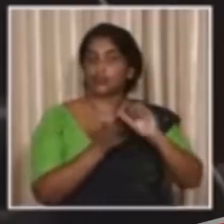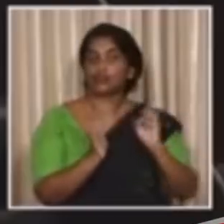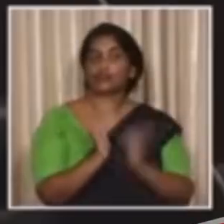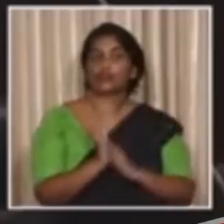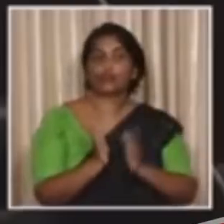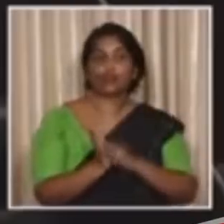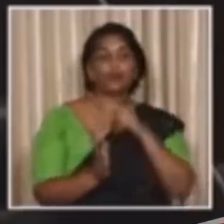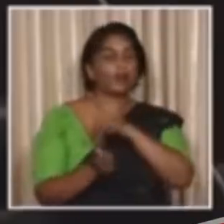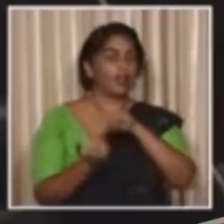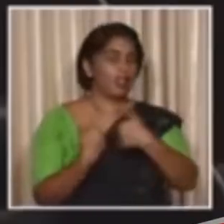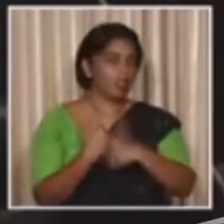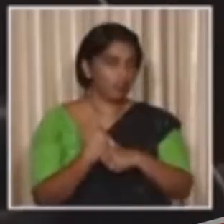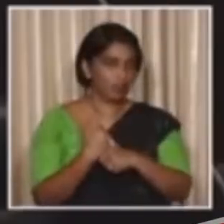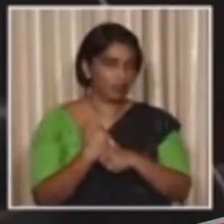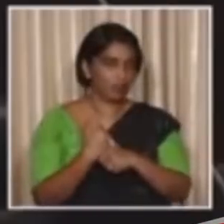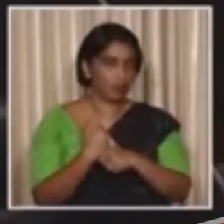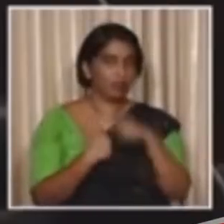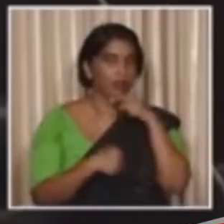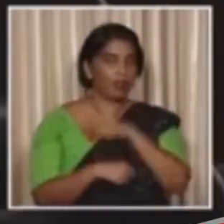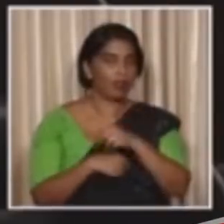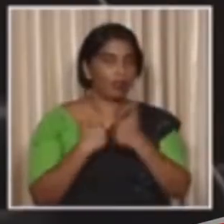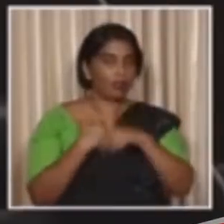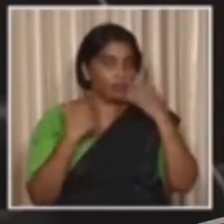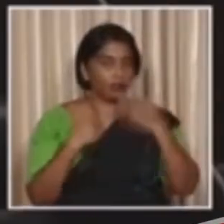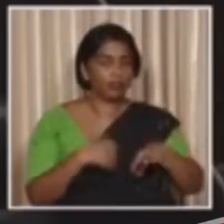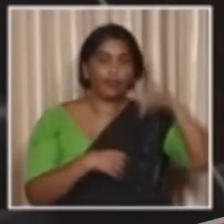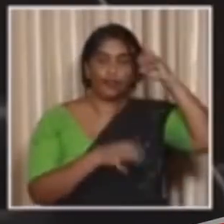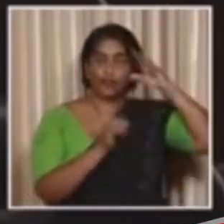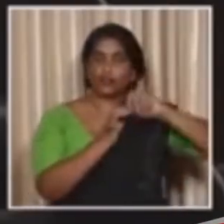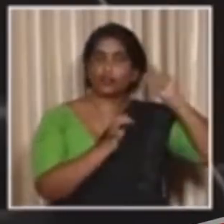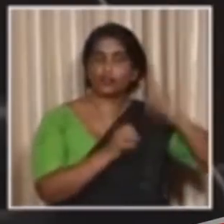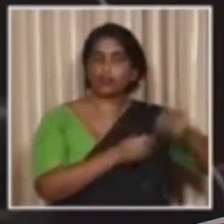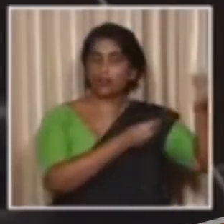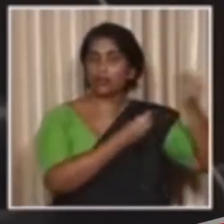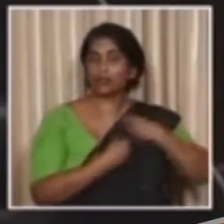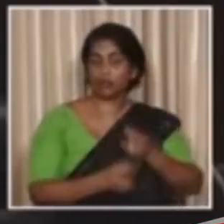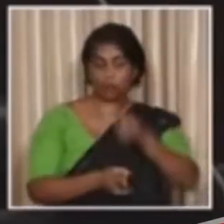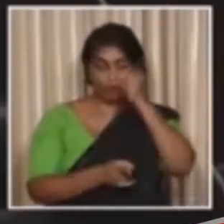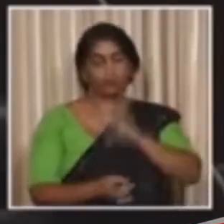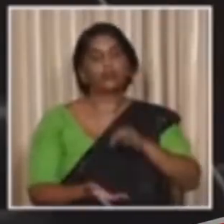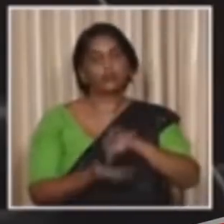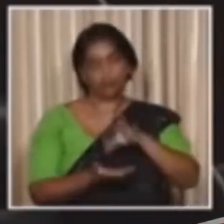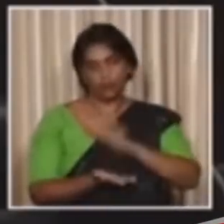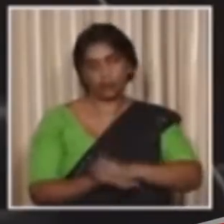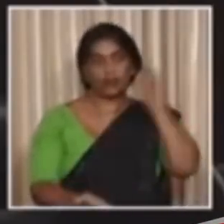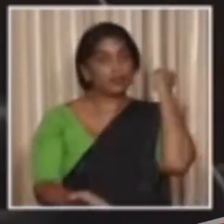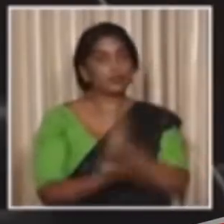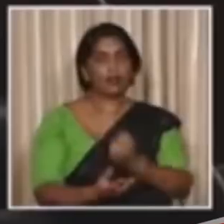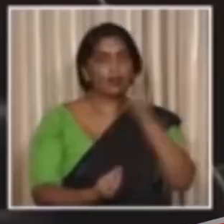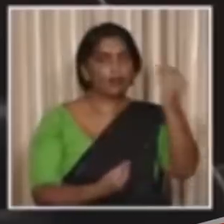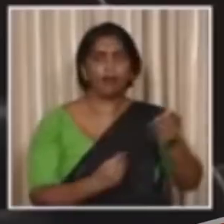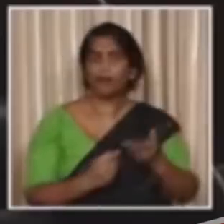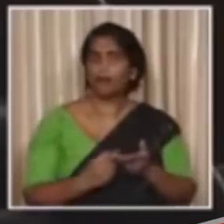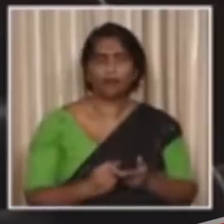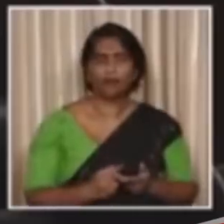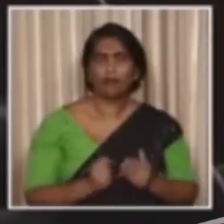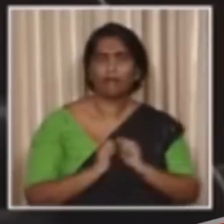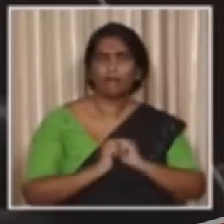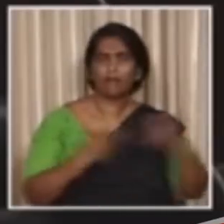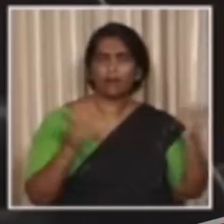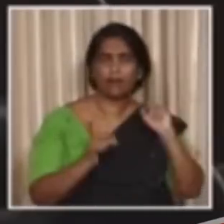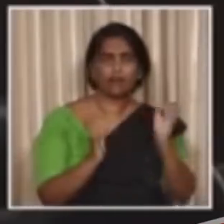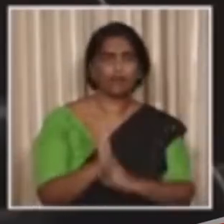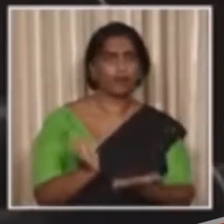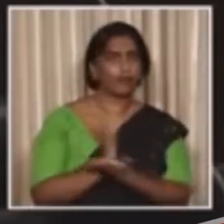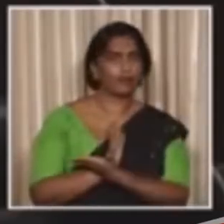කොමිෂන් සභාවක් හැදුවේ. ඒක හැදුවට පස්සේ ඉතින් විදුලි බල මණ්ඩලෙන් එන ගානම අනුමත කරලා යස් සර් කියලා සීල් එක ගහලා යවන්න ඕන නම් මොන බම්බුවකටද මහජන